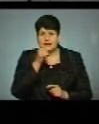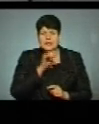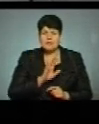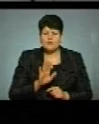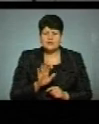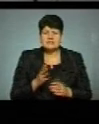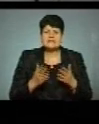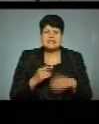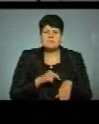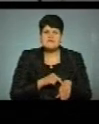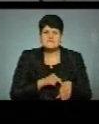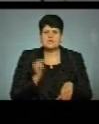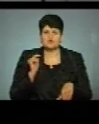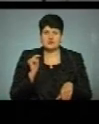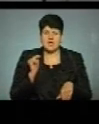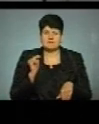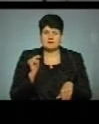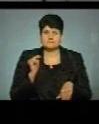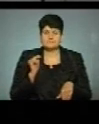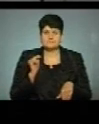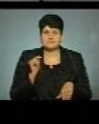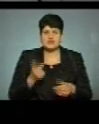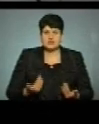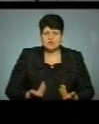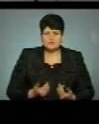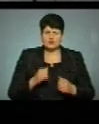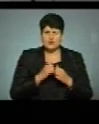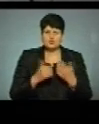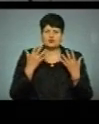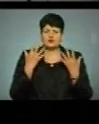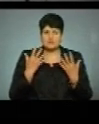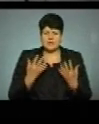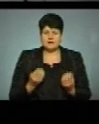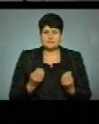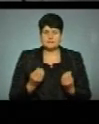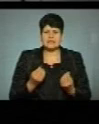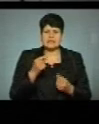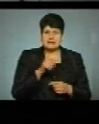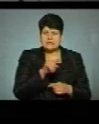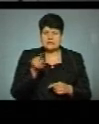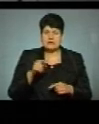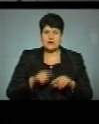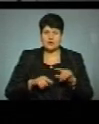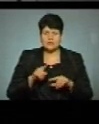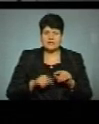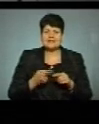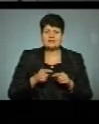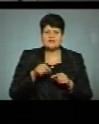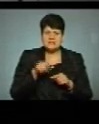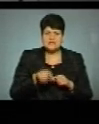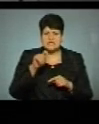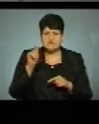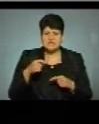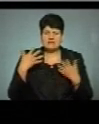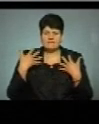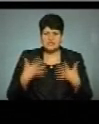з якими відчуттями живуть кожного дня ті родини, які в цій війні втратили